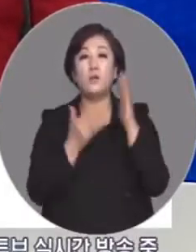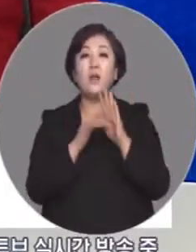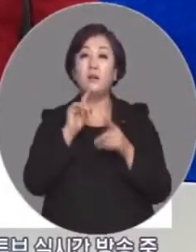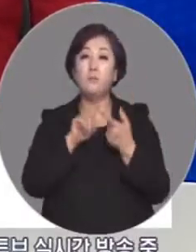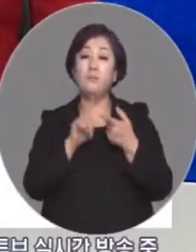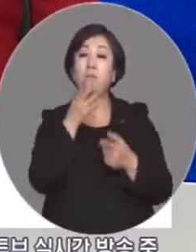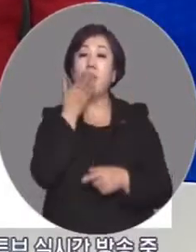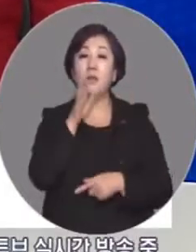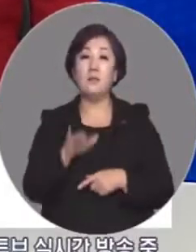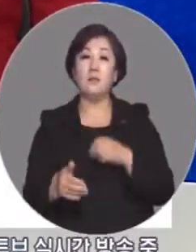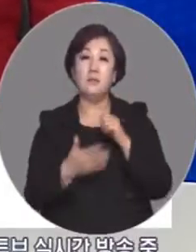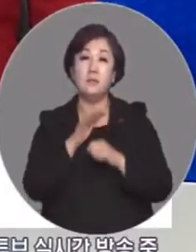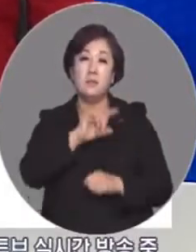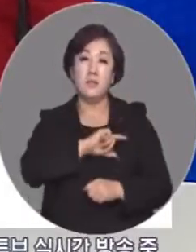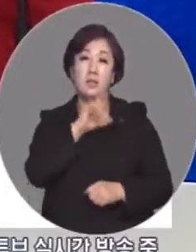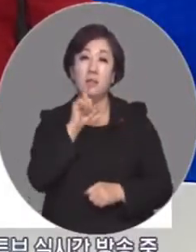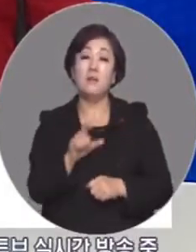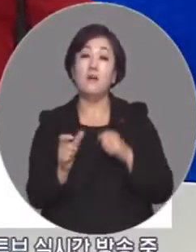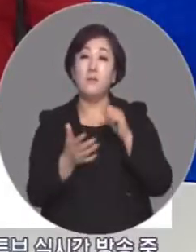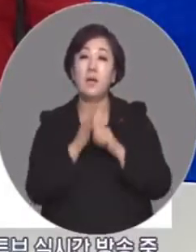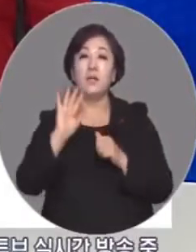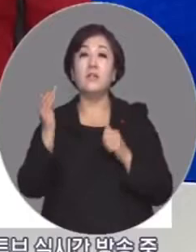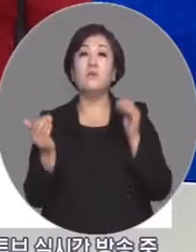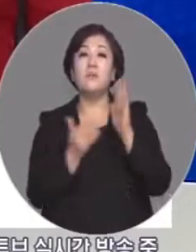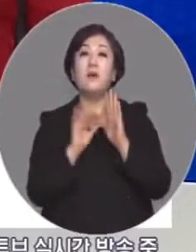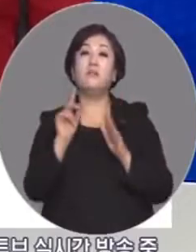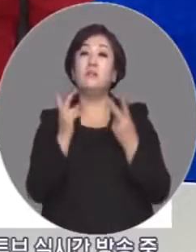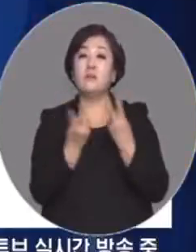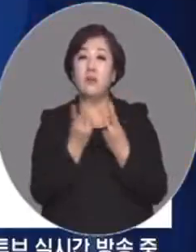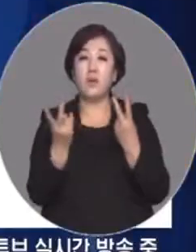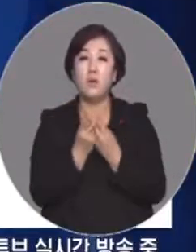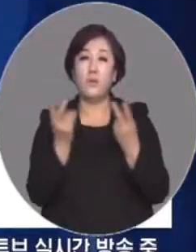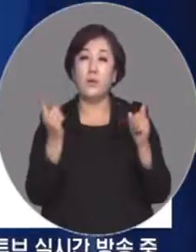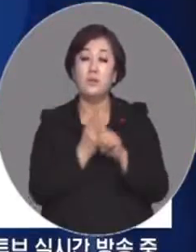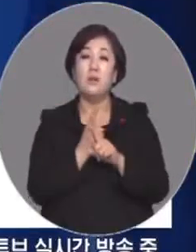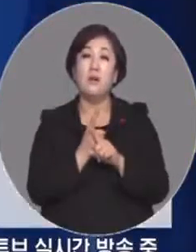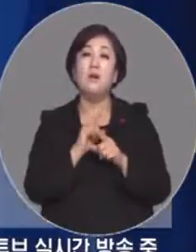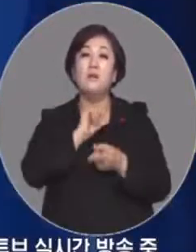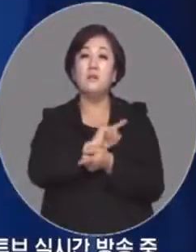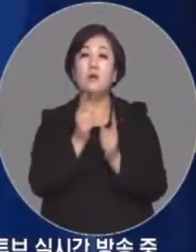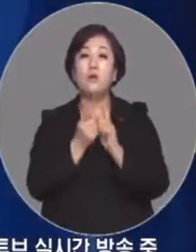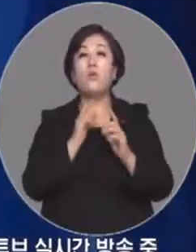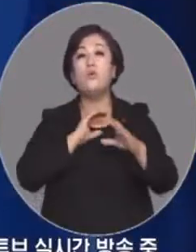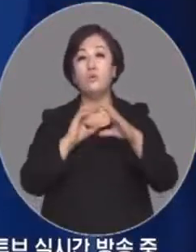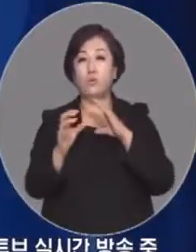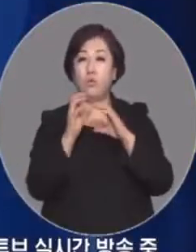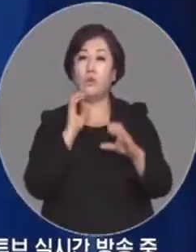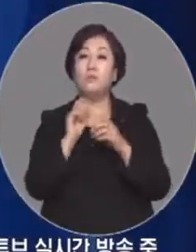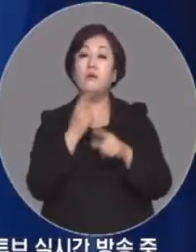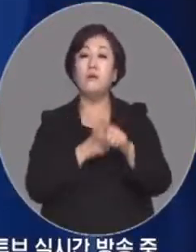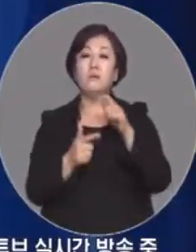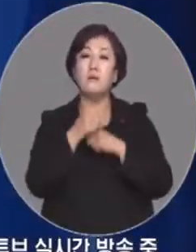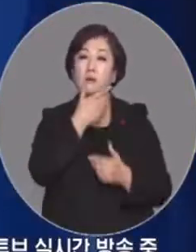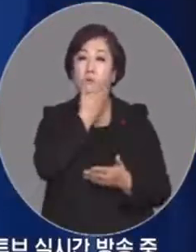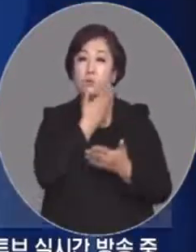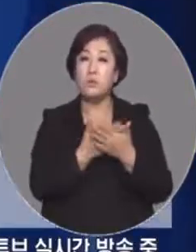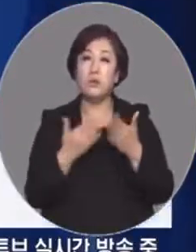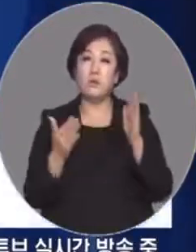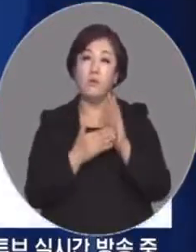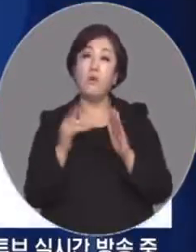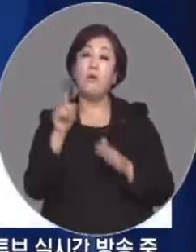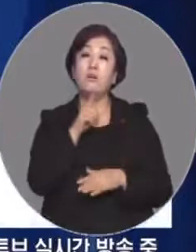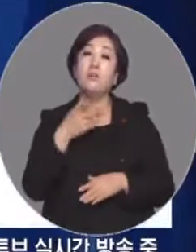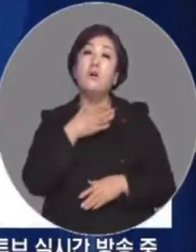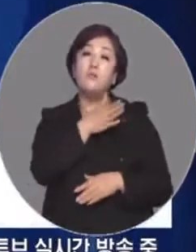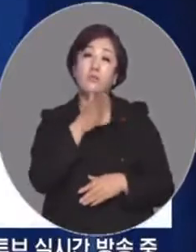자, 그러면 서로 나눔 학교가 되면 어떤 것들이 변합니까? 소통을 굉장히 강조합니다. 소통. 네, 뭐 소통 뭐 어느